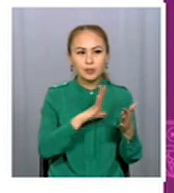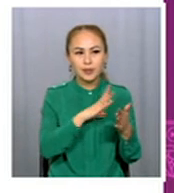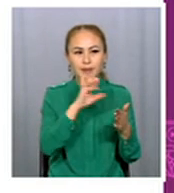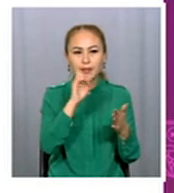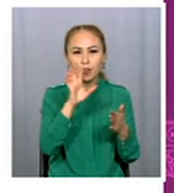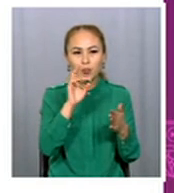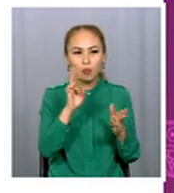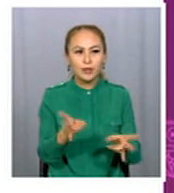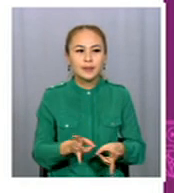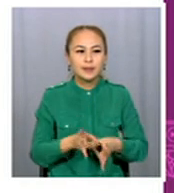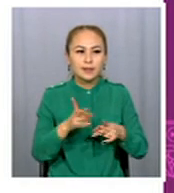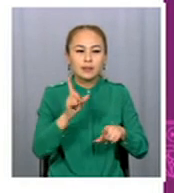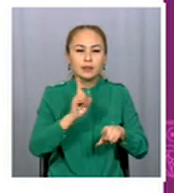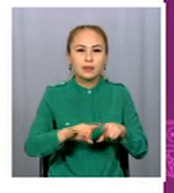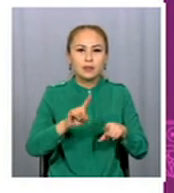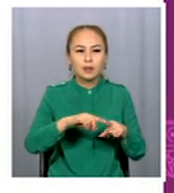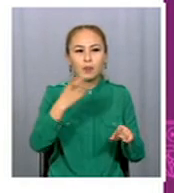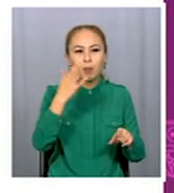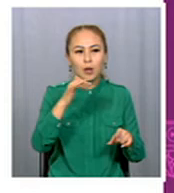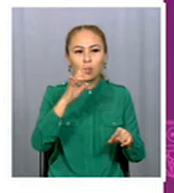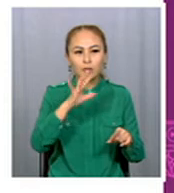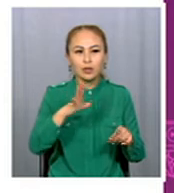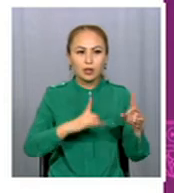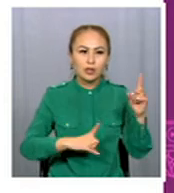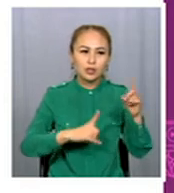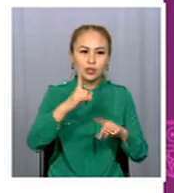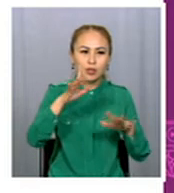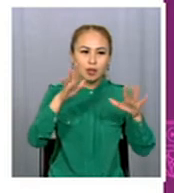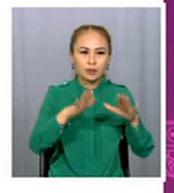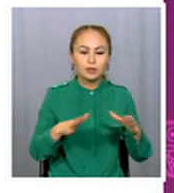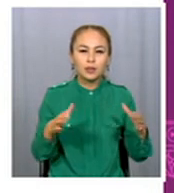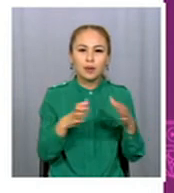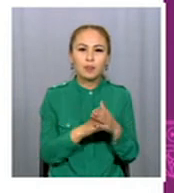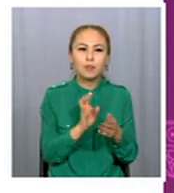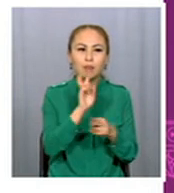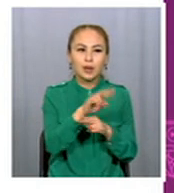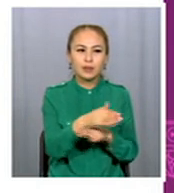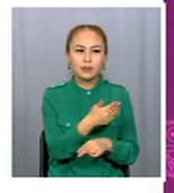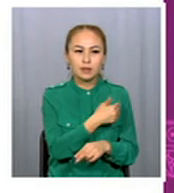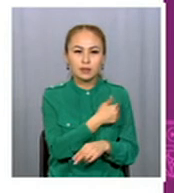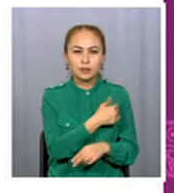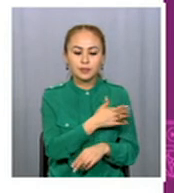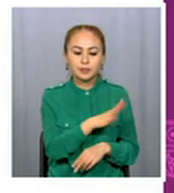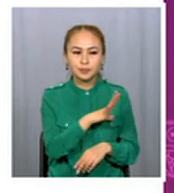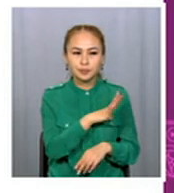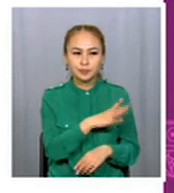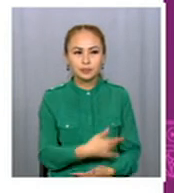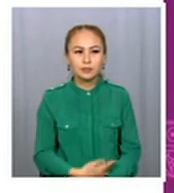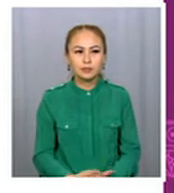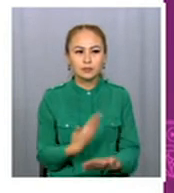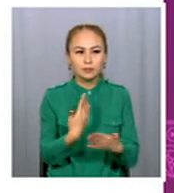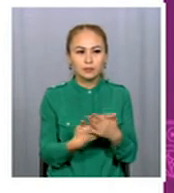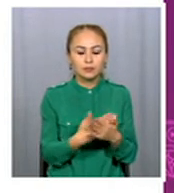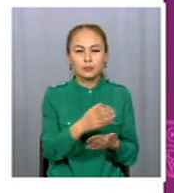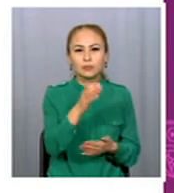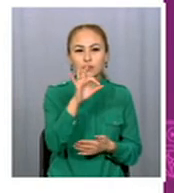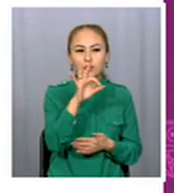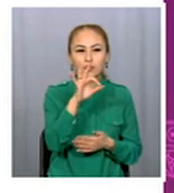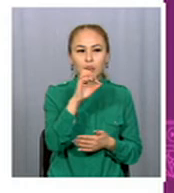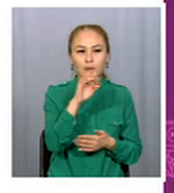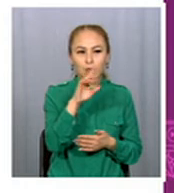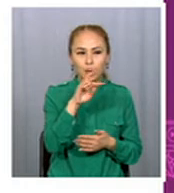білмеген Ербол тезірек Байқоңыр ғарыш айлағына барғысы келді. Мысал,